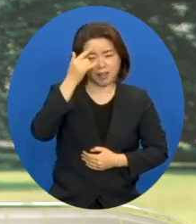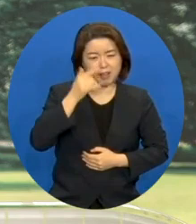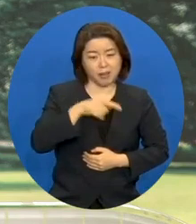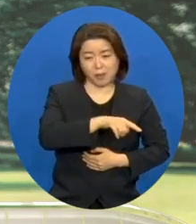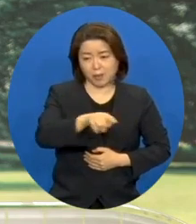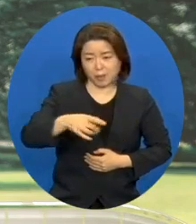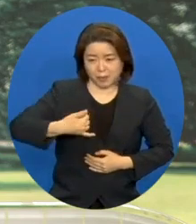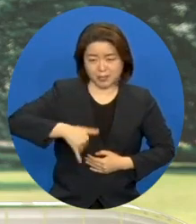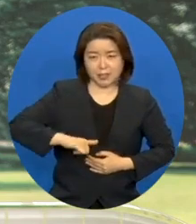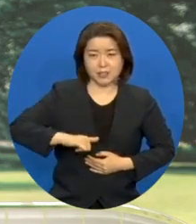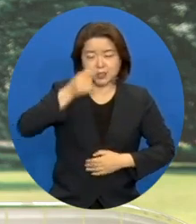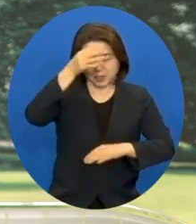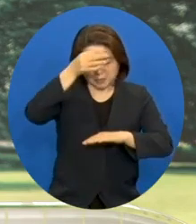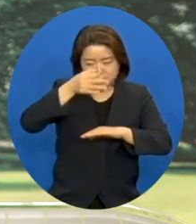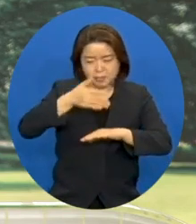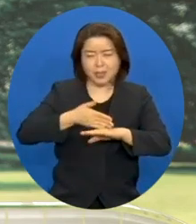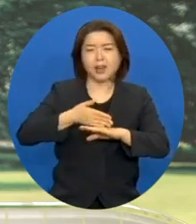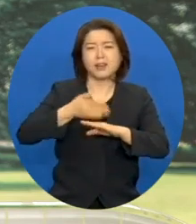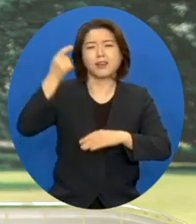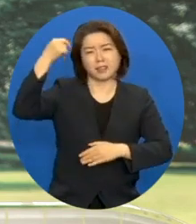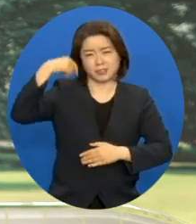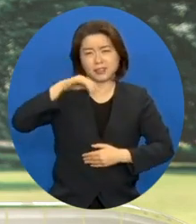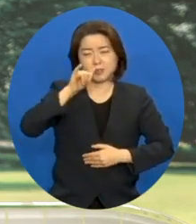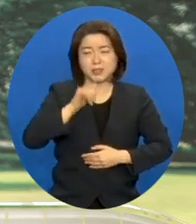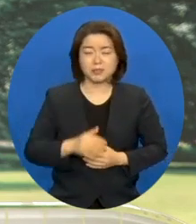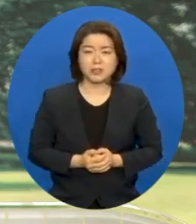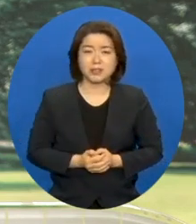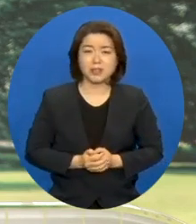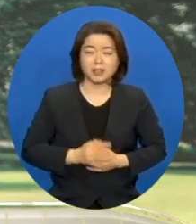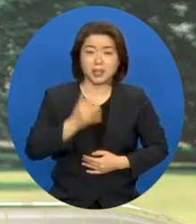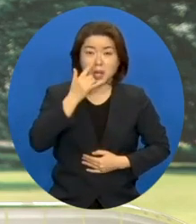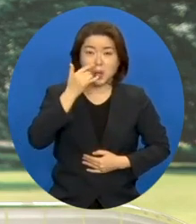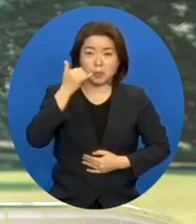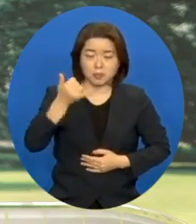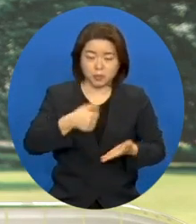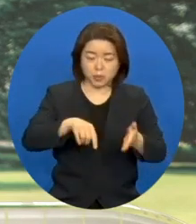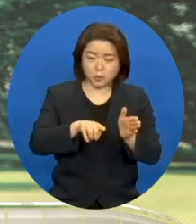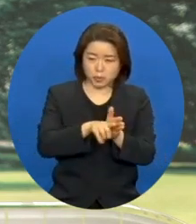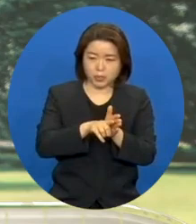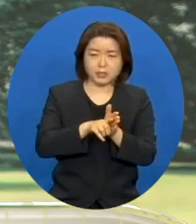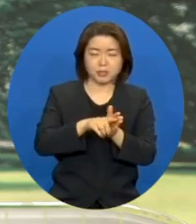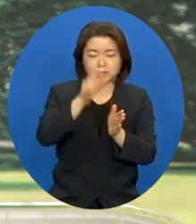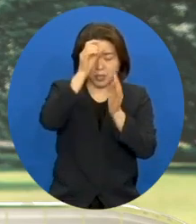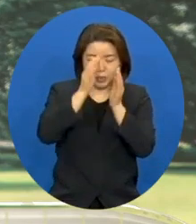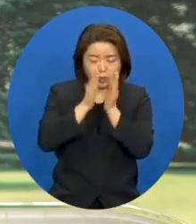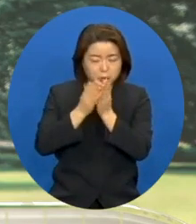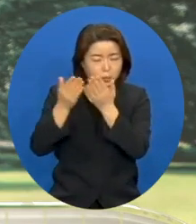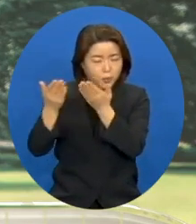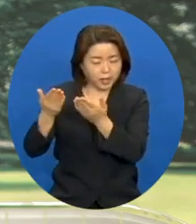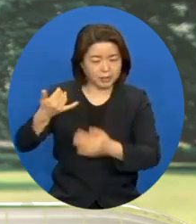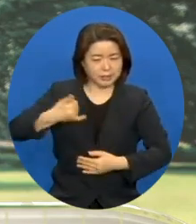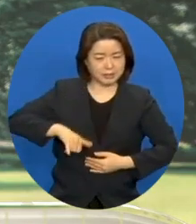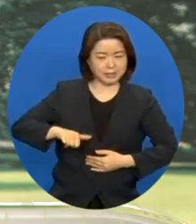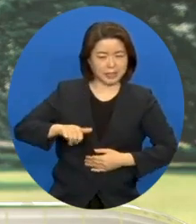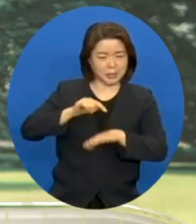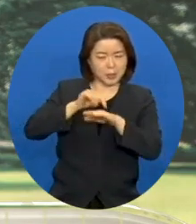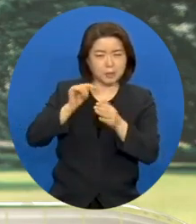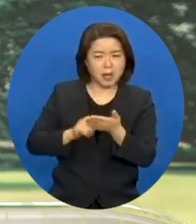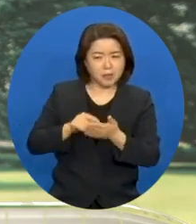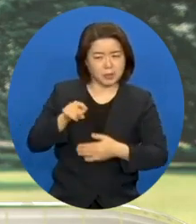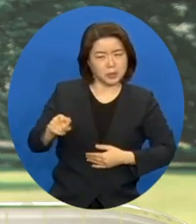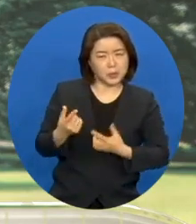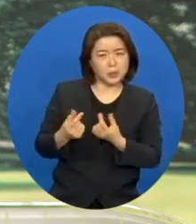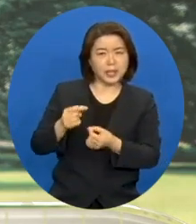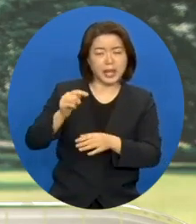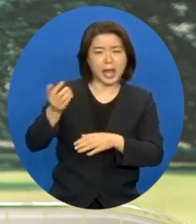느낌도 들더라고요. 부모를 위해서 기도하는 자녀들의 심정이 저렇게 아픔이 많고